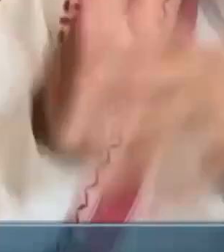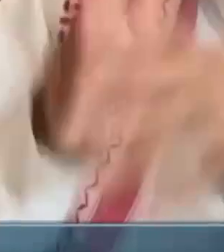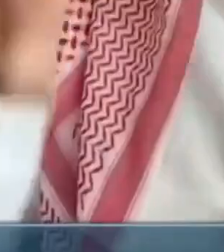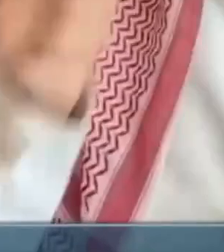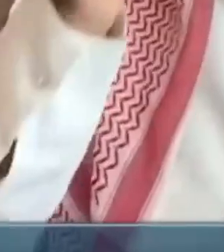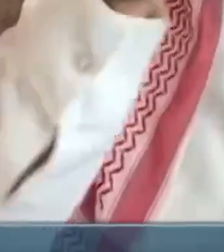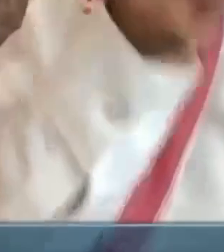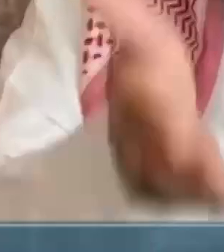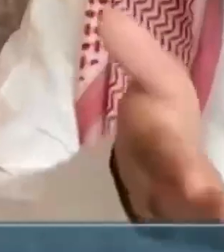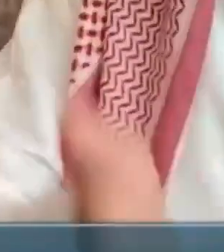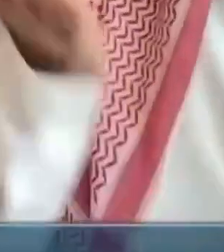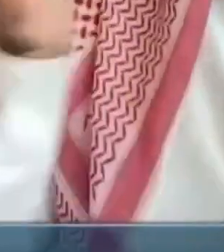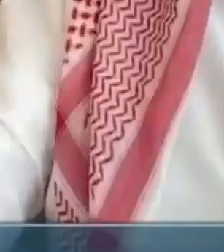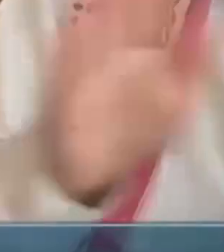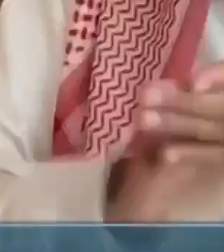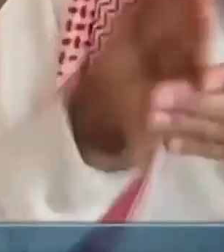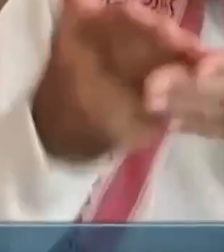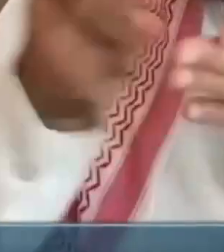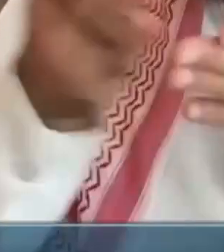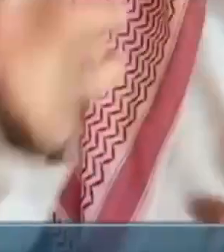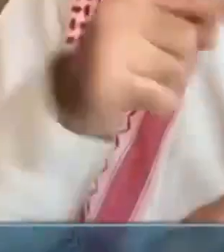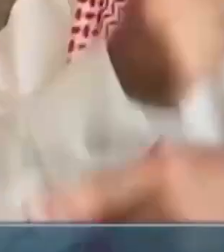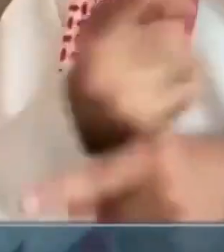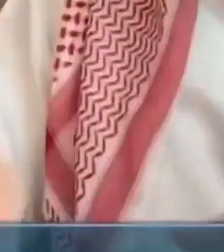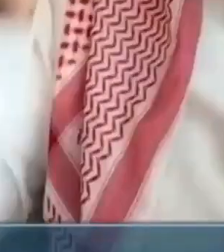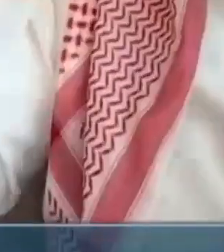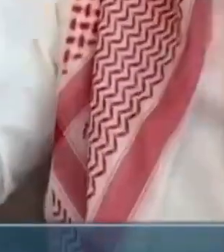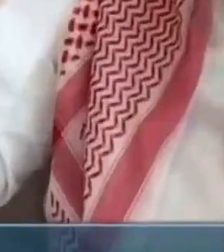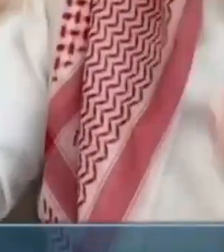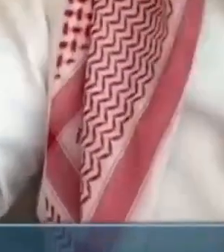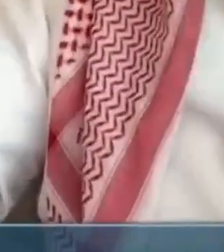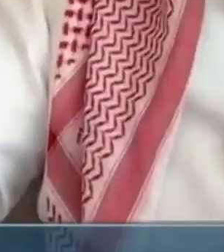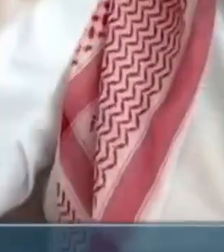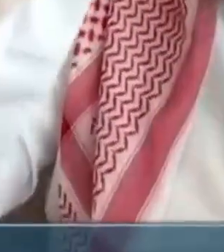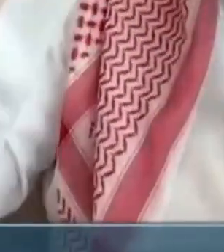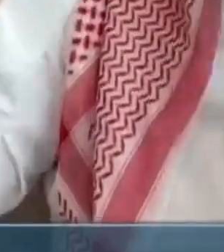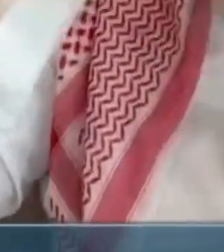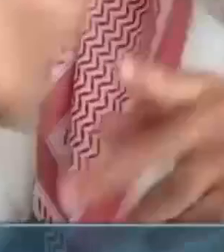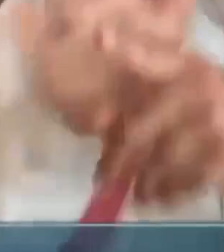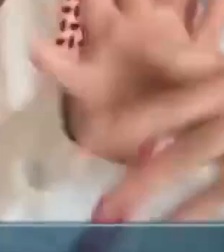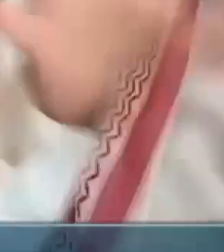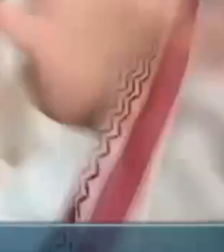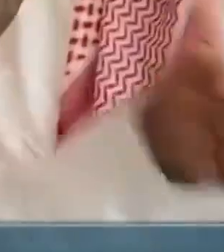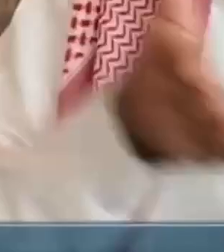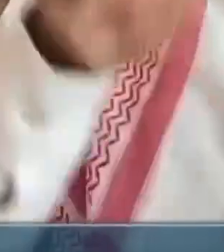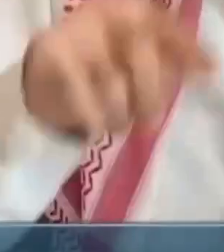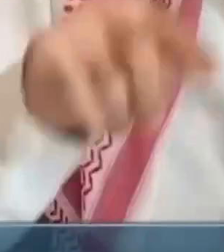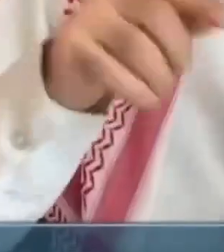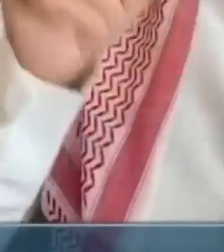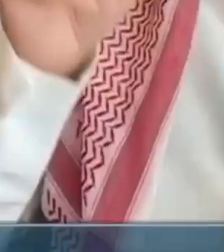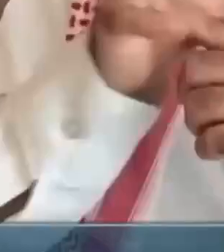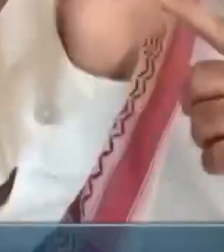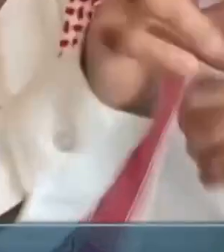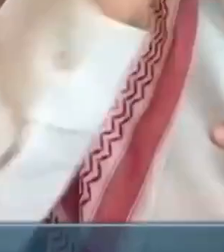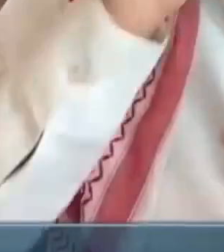للصوم كذلك لا انسى الشكر جزيل لوالدي ودعمهم الدائم ومعلمي الصوم كذلك اشكر الاستاذ عبد الله